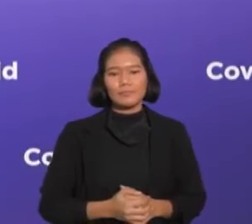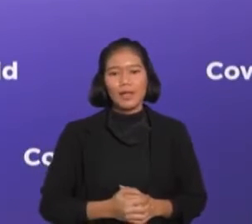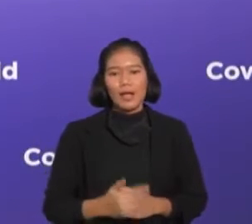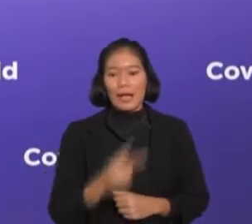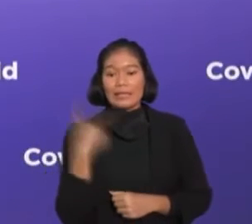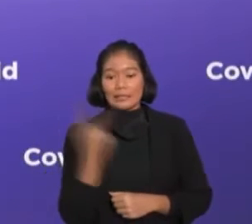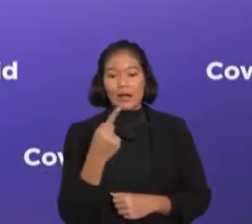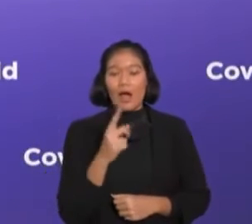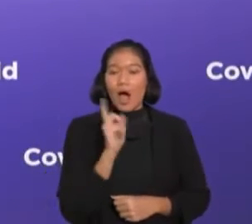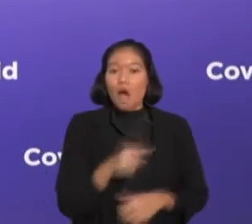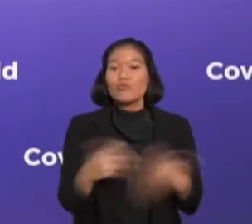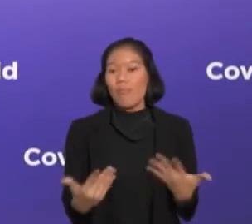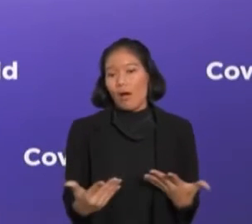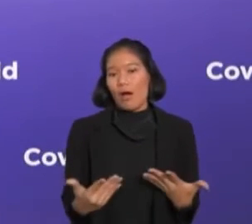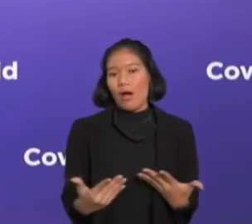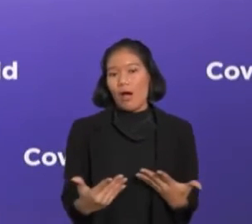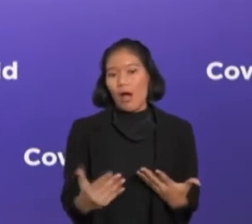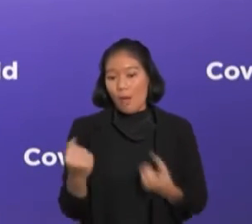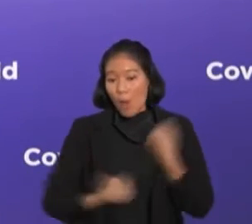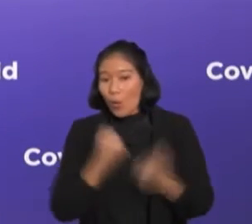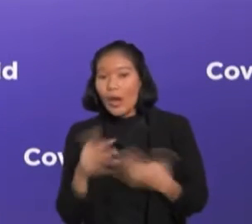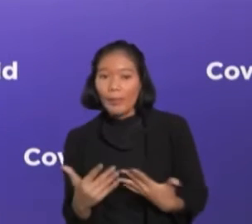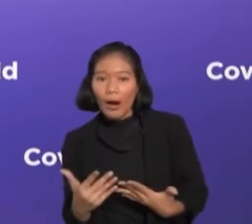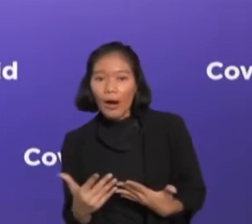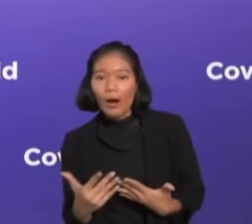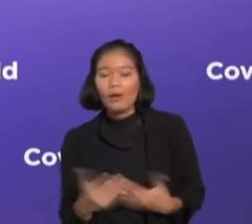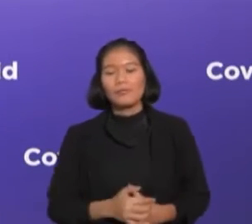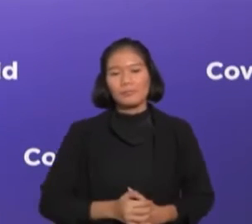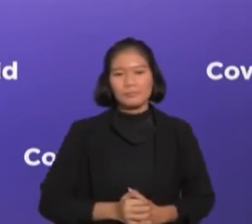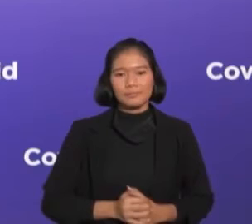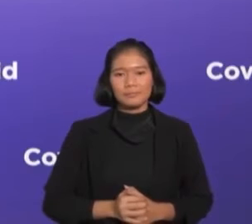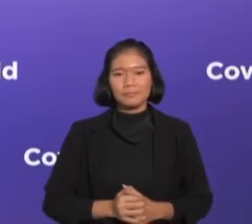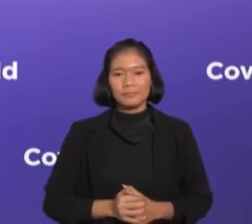kita harus melakukan apa tentang kegiatan olahraga kita?